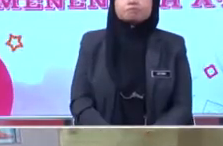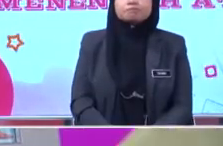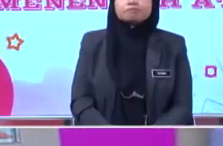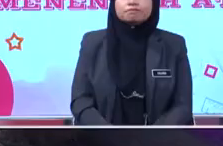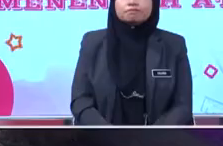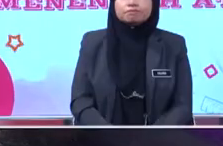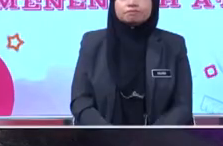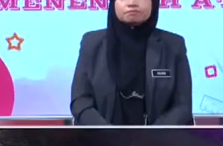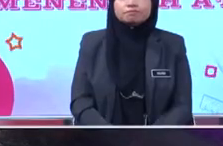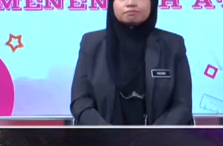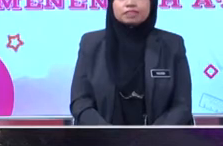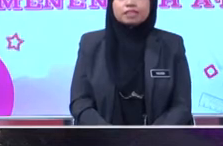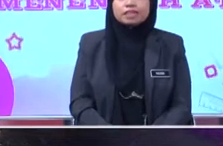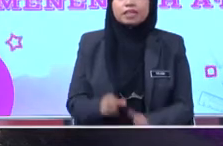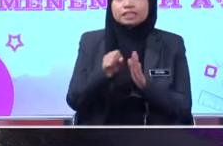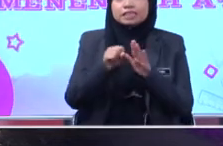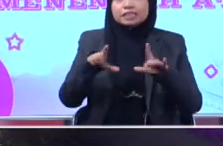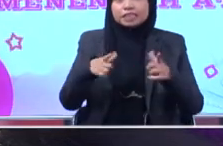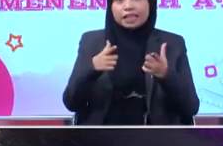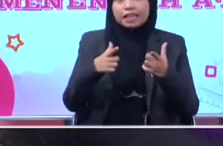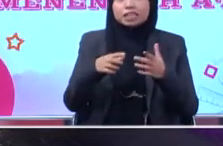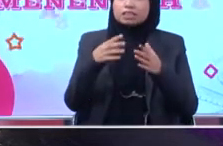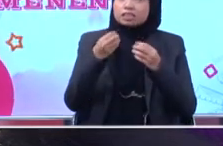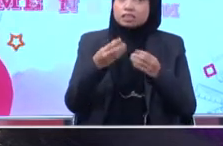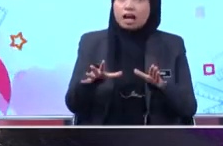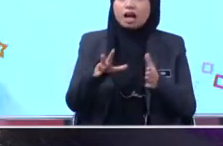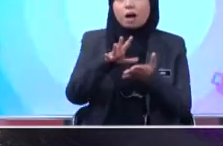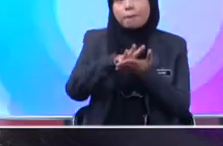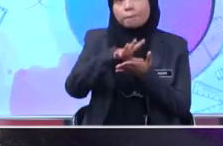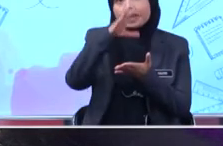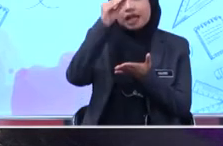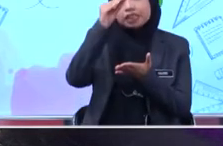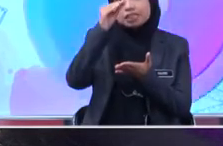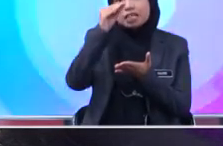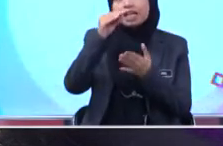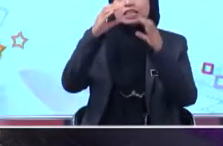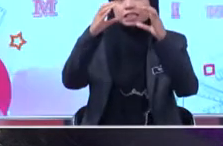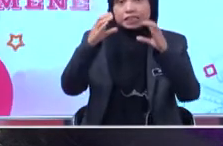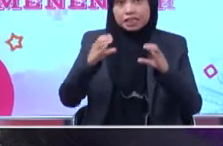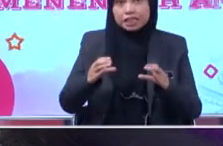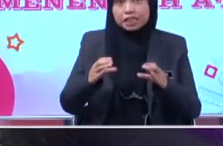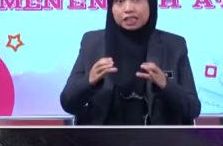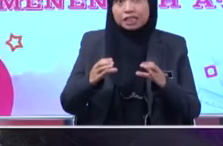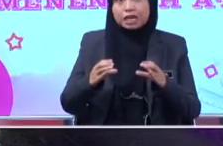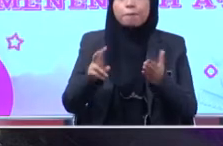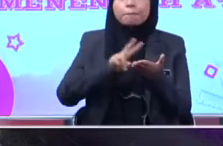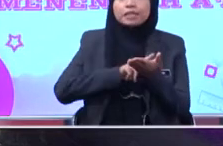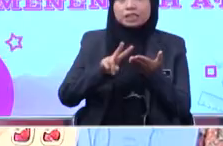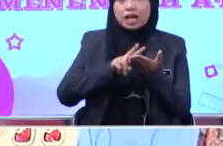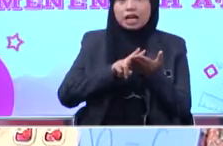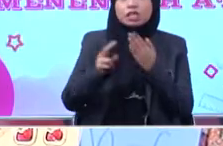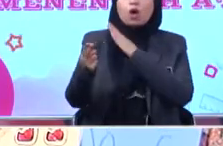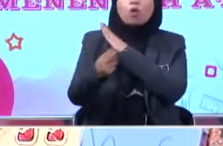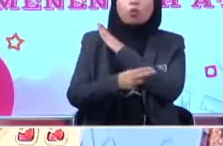vertex selain daripada kita belajar berkenaan dengan teknik bacaan hukum ikhfa Haqiqi yang